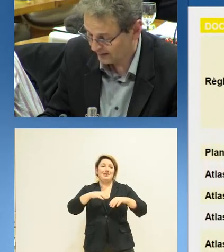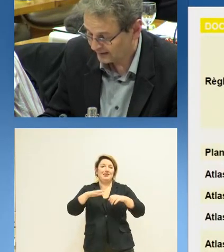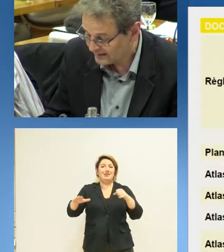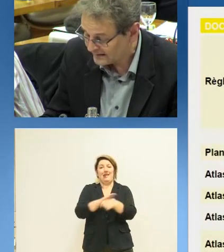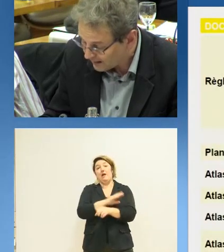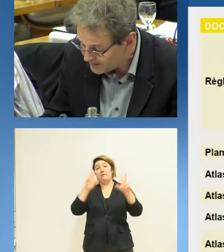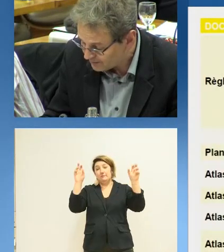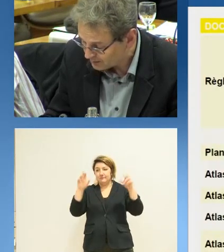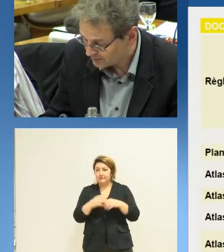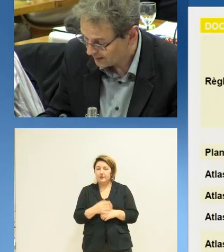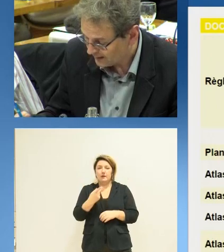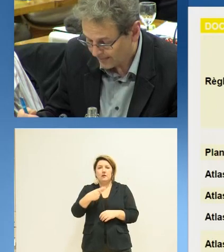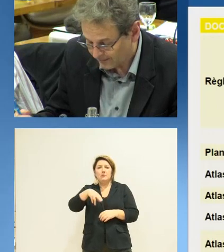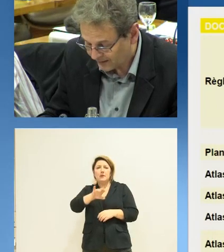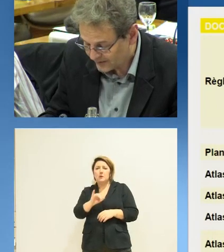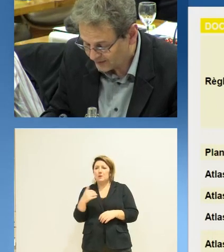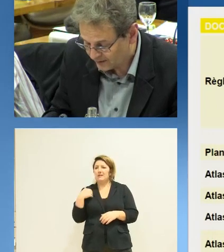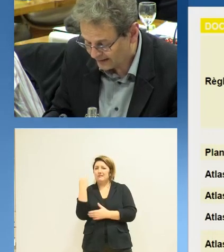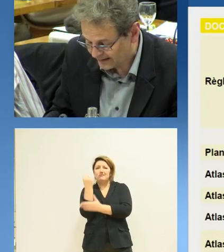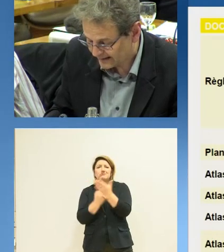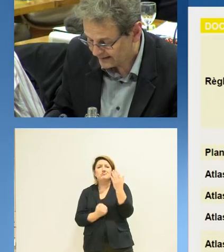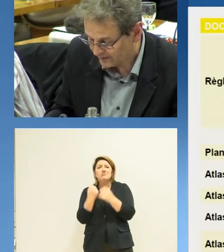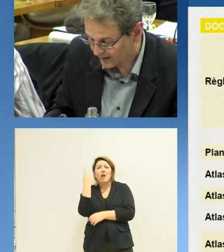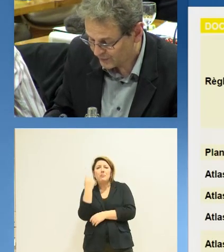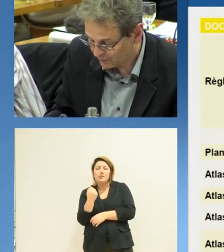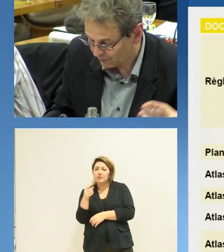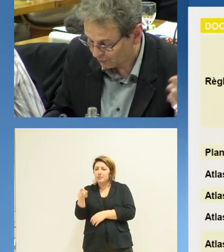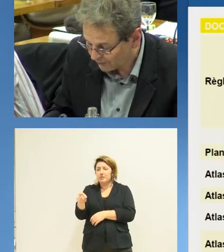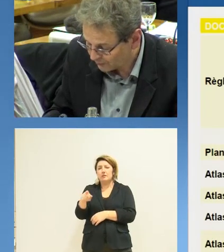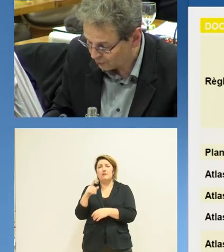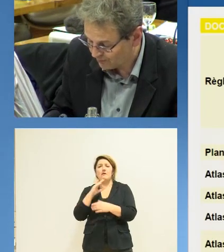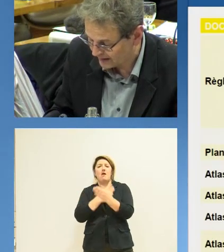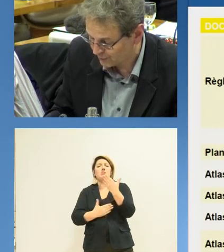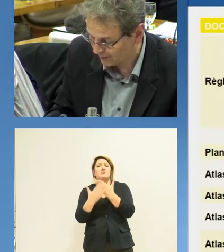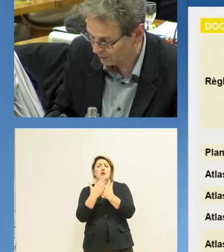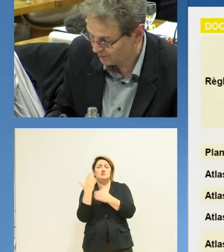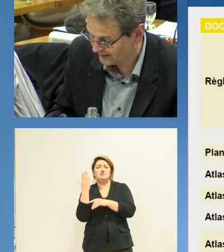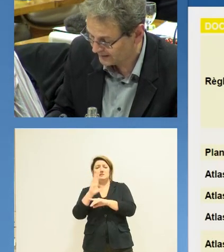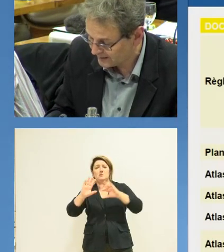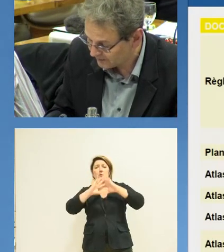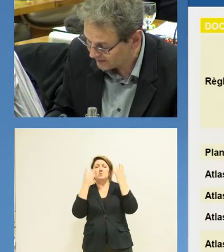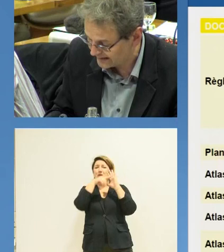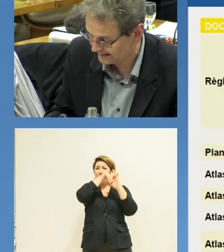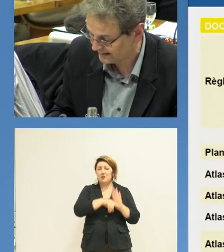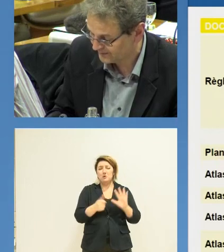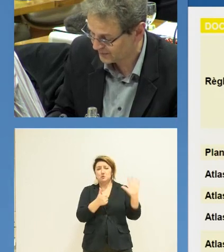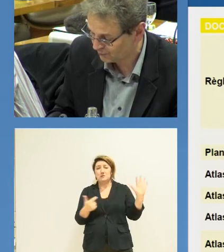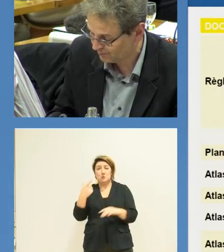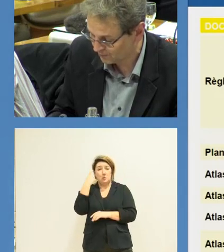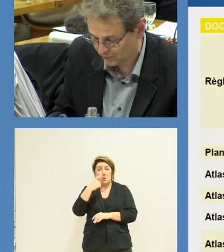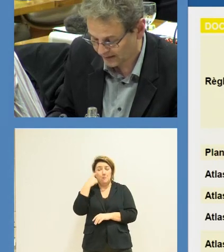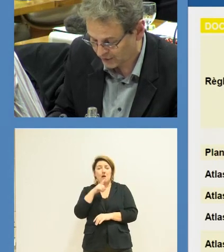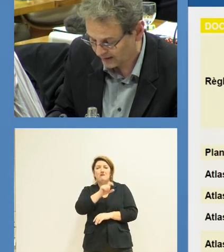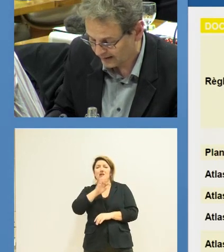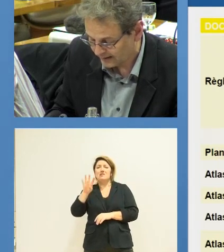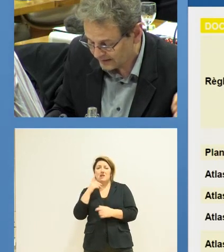réalisée rapidement présentés dans la nex à la délibération 62 remarques sur le règlement écrit 24 adaptation du